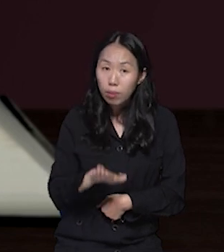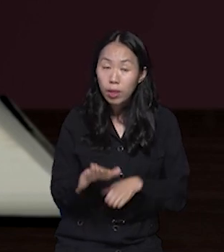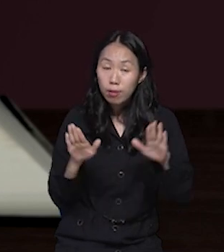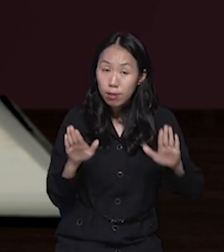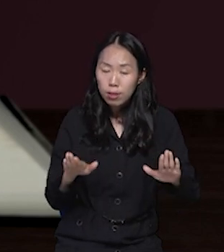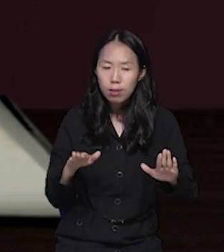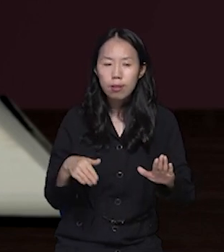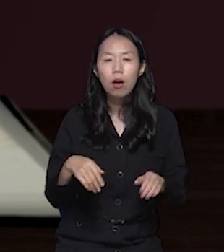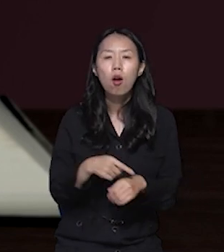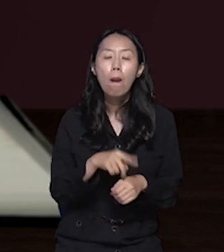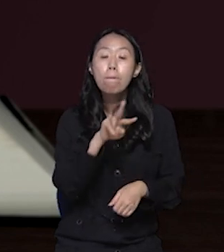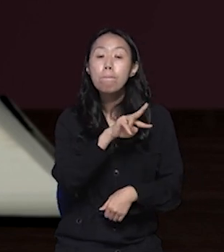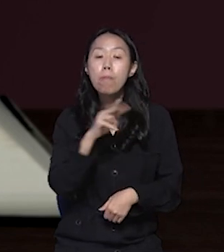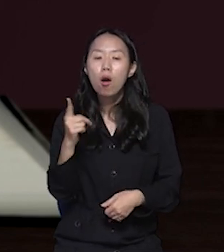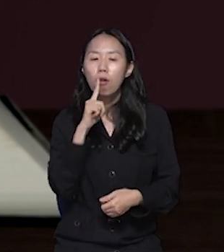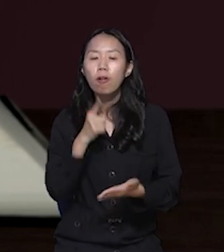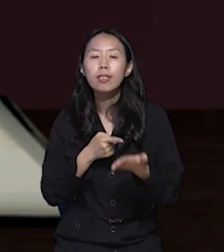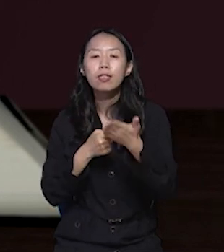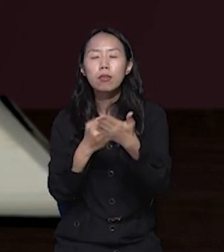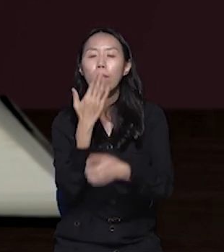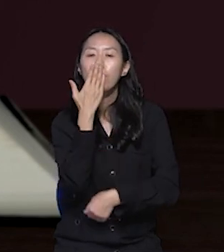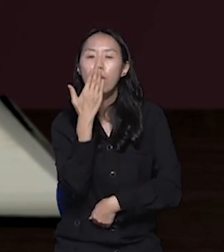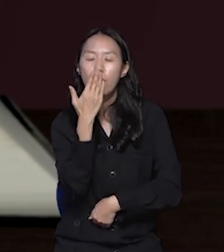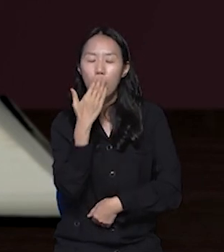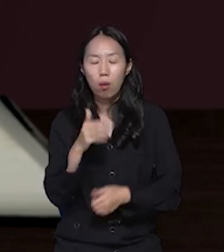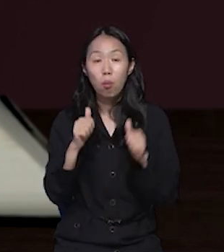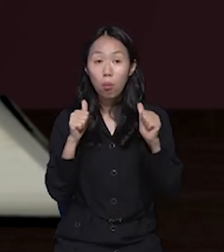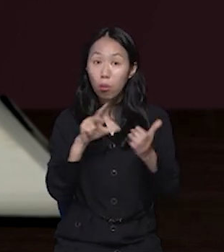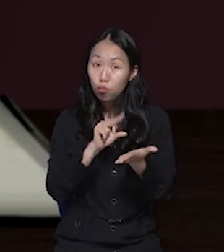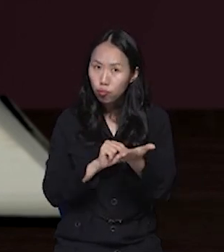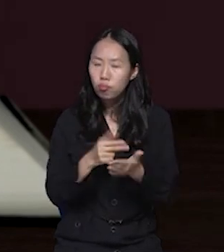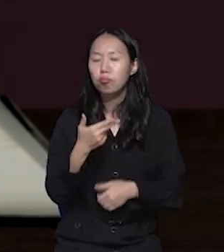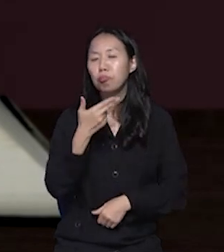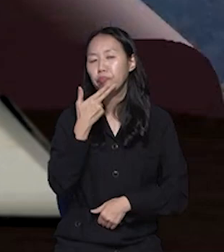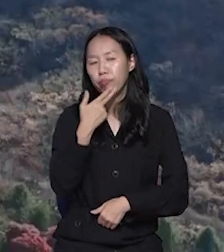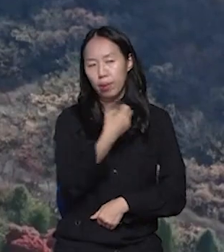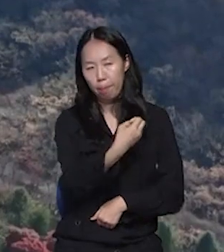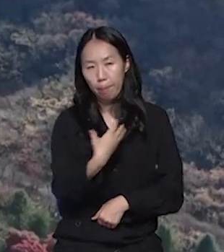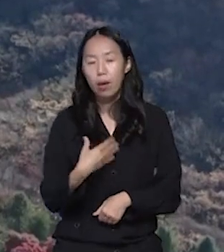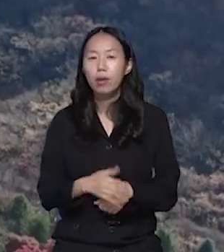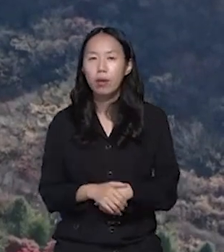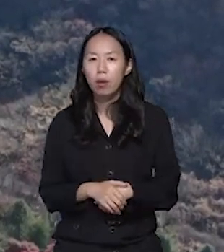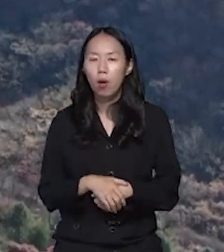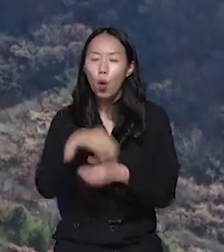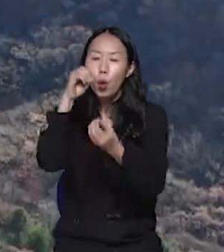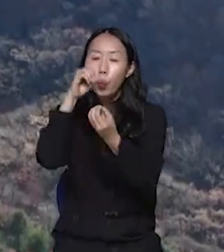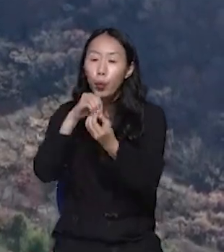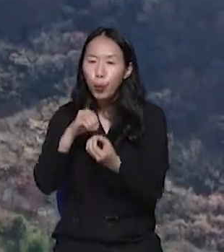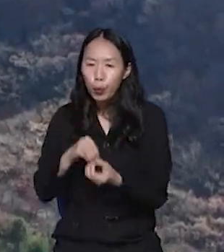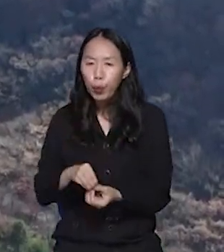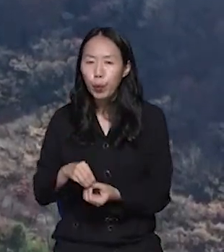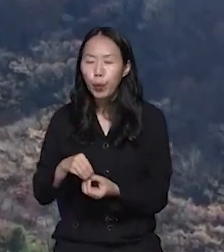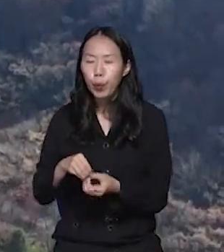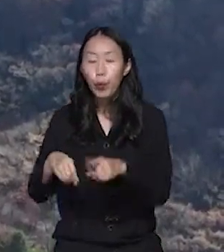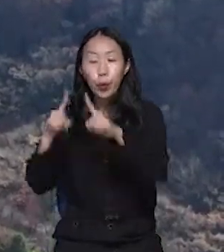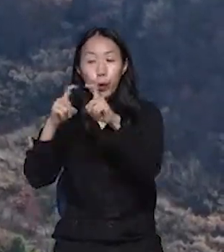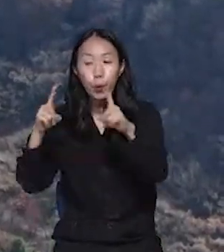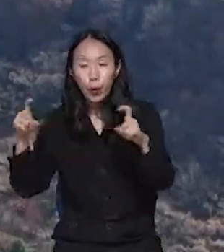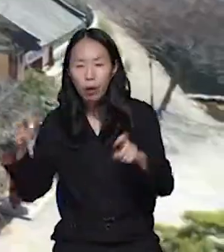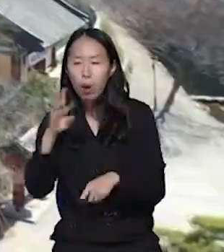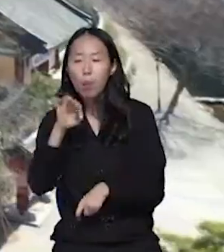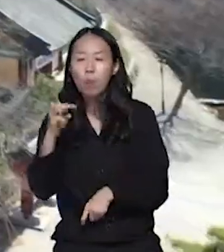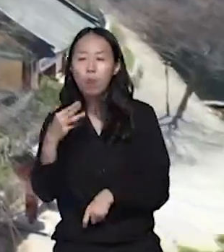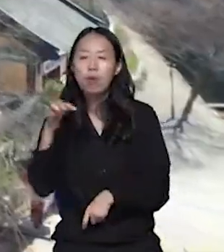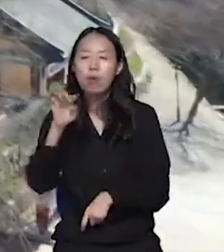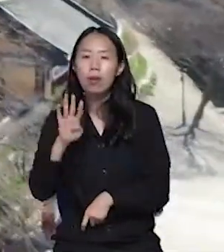현상변경 허용구역 신청이 가능하다며 법적인 문제는 없다고 밝혔습니다 전통사찰 보존 구역인 갑 의